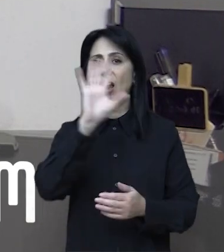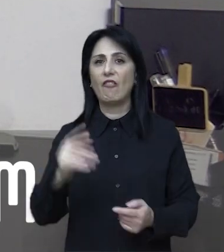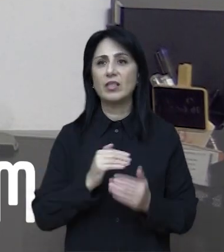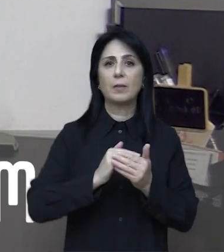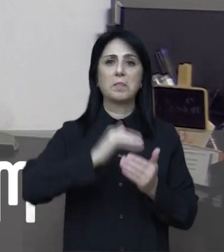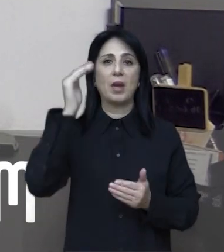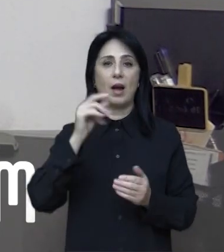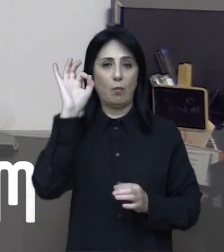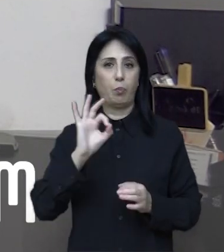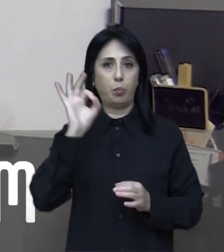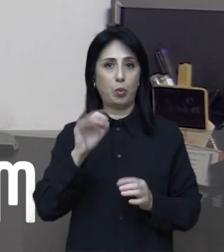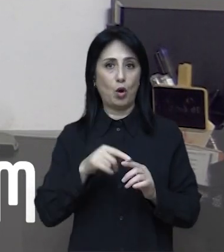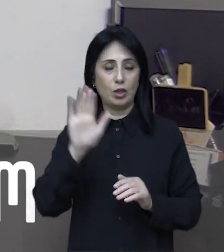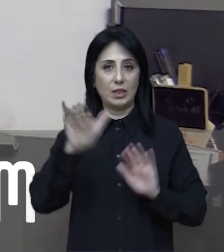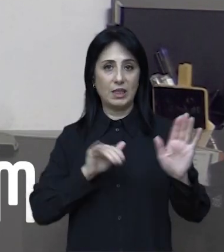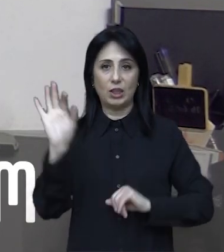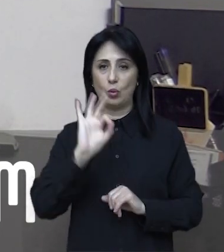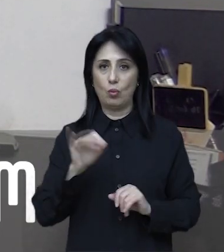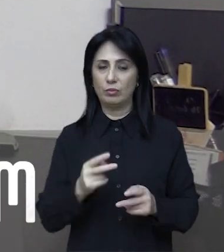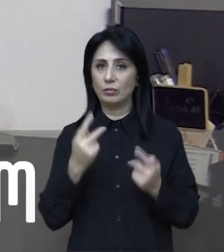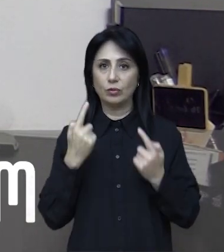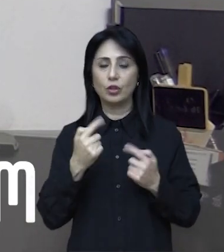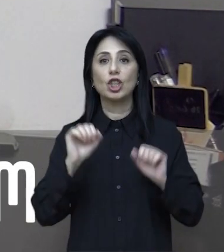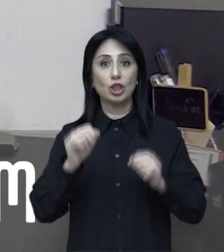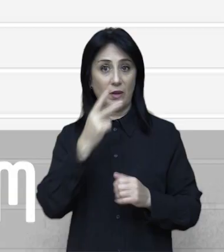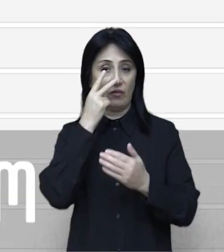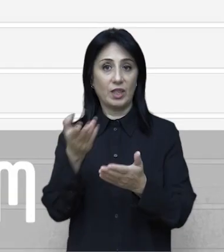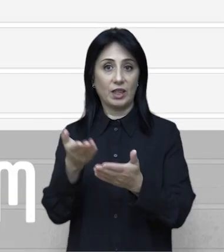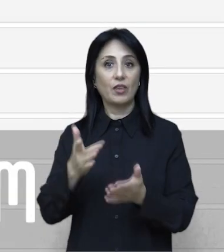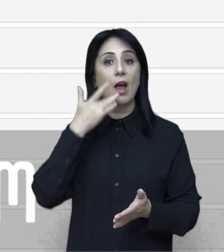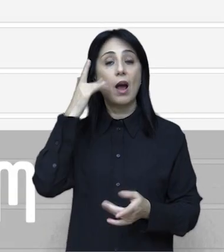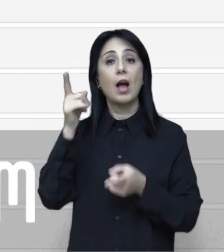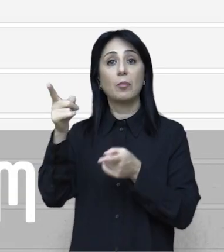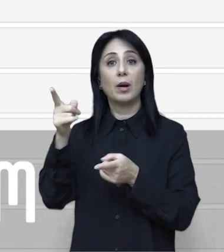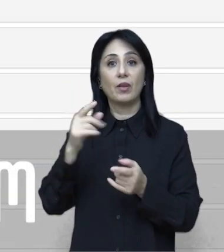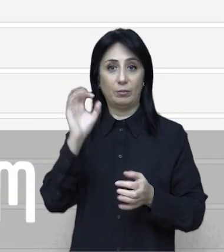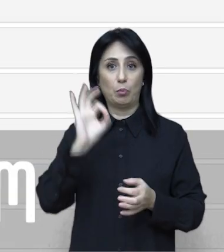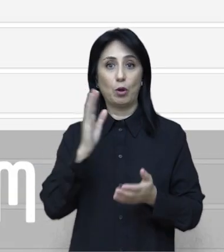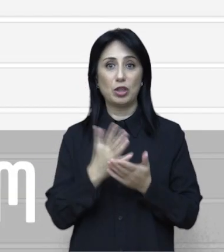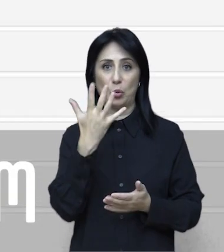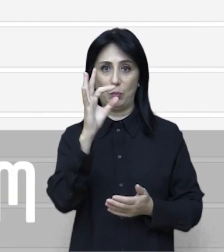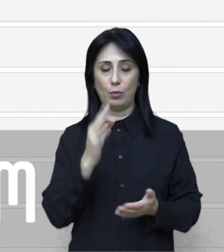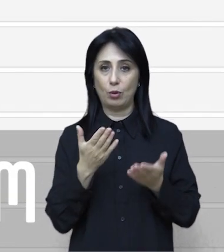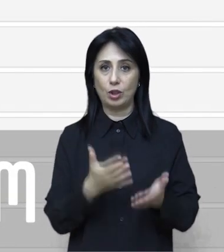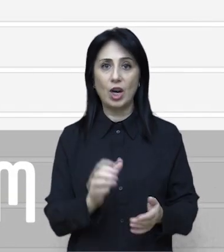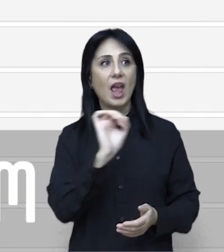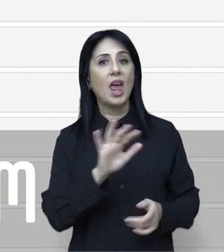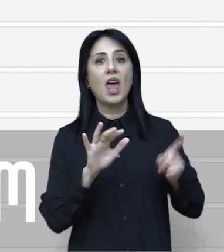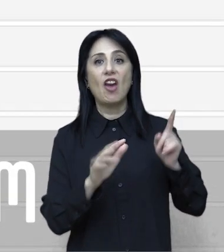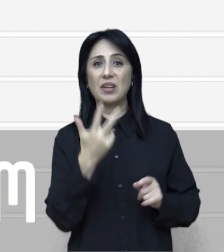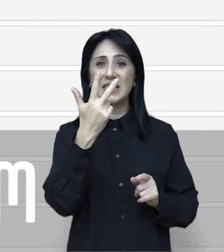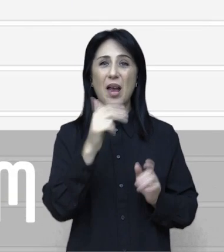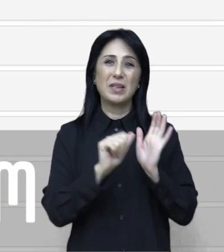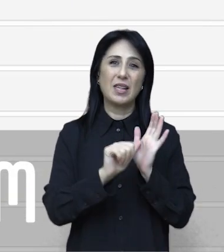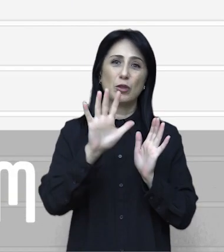საქართველოში არის ყველაზე მაღალი საპროცენტო განაკვეთების სესხებზე. Შეგვიძლია ნახოთ, შეერთებულ შტატებში განაკვეთი არის 5%,